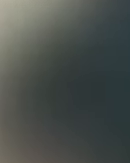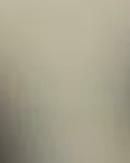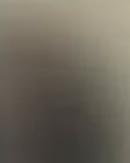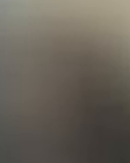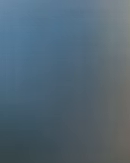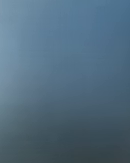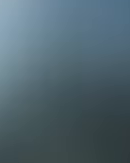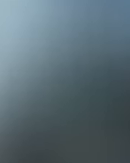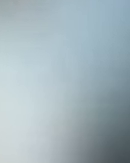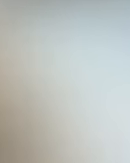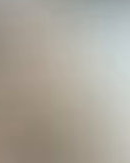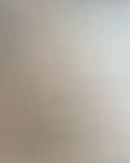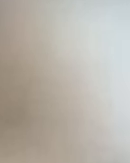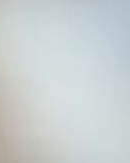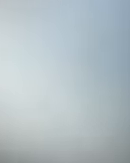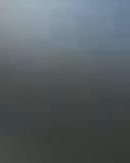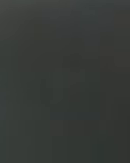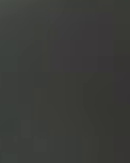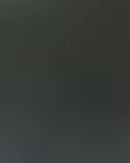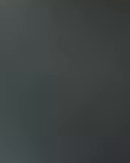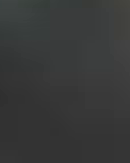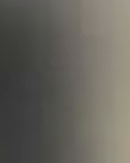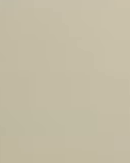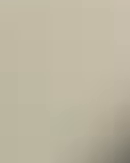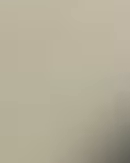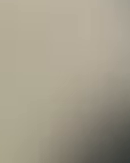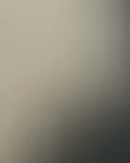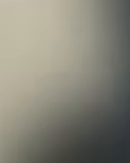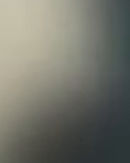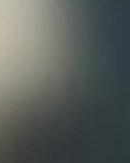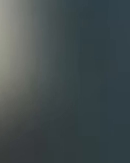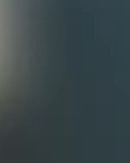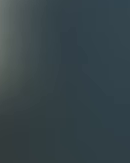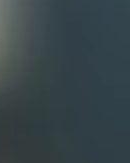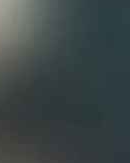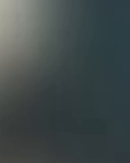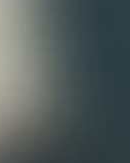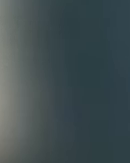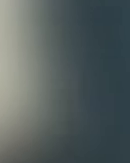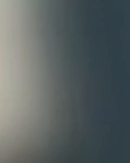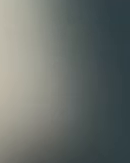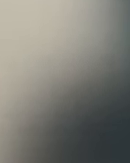2 korban lainnya dikurung di ruangan lain. Kami di sini disekap kurang lebih